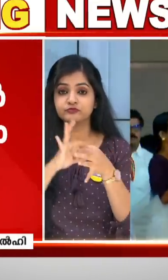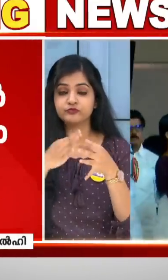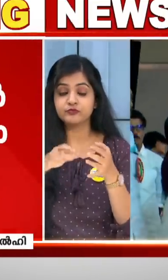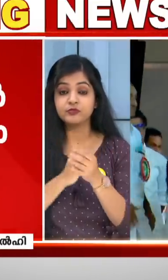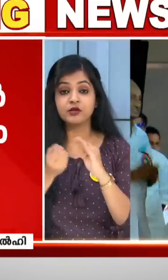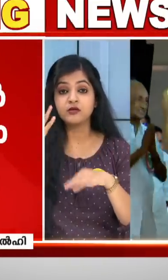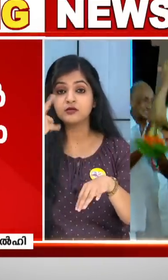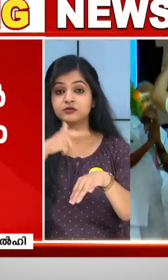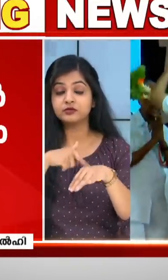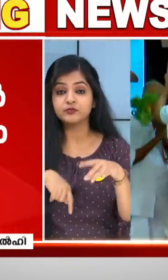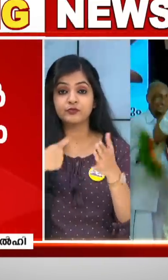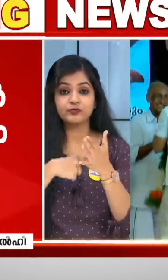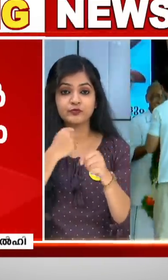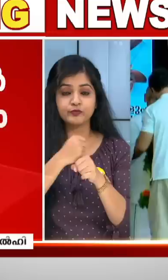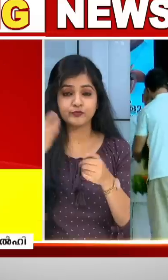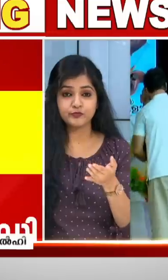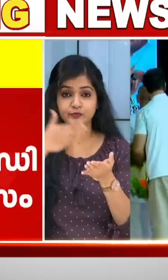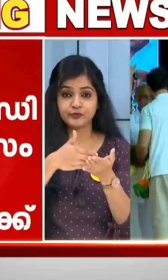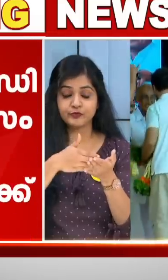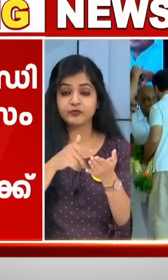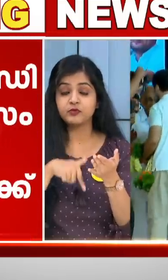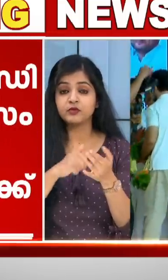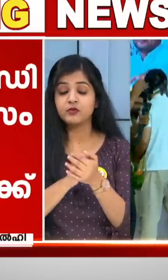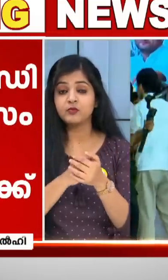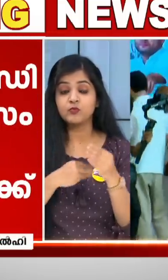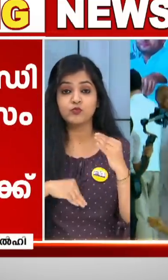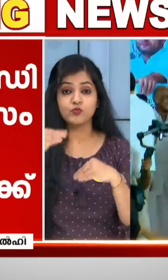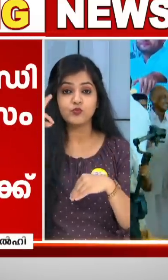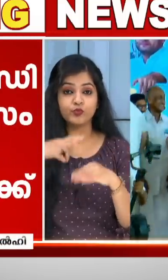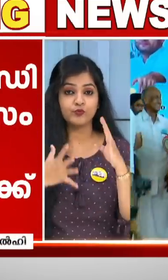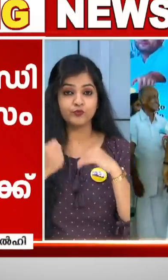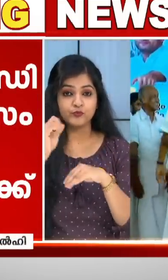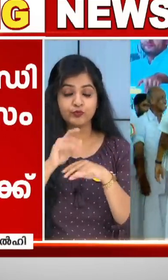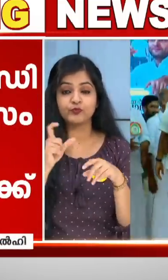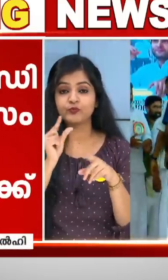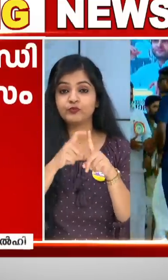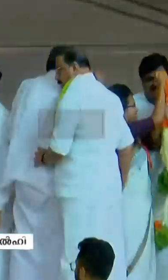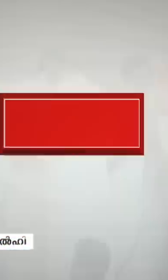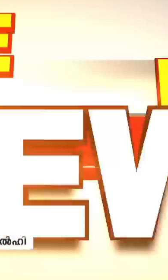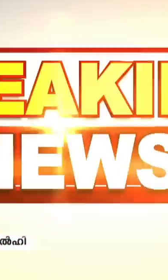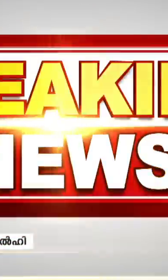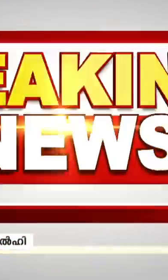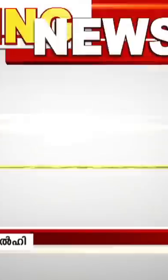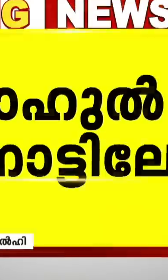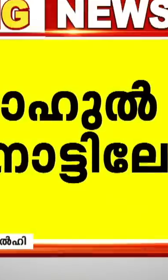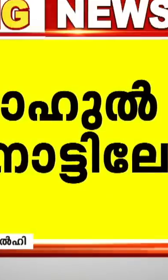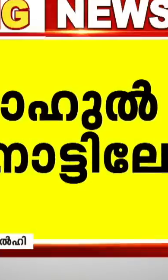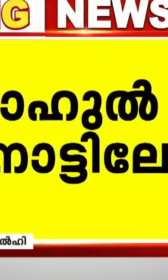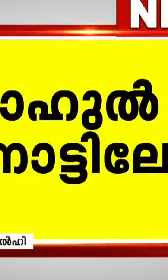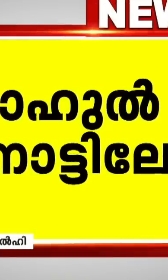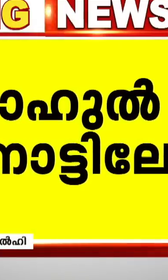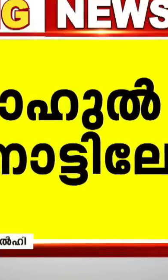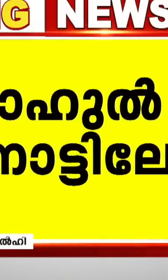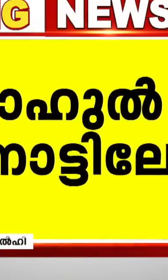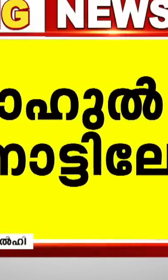രാഹുൽ ഗാന്ധിയുടെ വരവ് കേരളത്തിൽ വലിയ നേട്ടം UDF-ന് സമ്മാനിച്ചിരുന്നു. അതേ രീതിയിൽ രാഷ്ട്രീയ അന്തരീക്ഷത്തെ മാറ്റിയെടുക്കുക എന്നതും